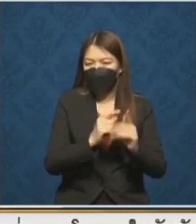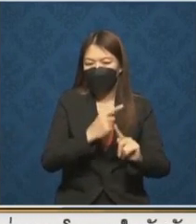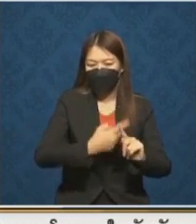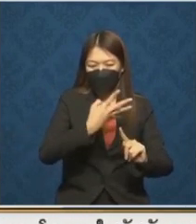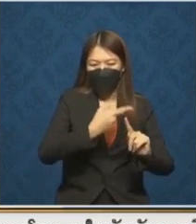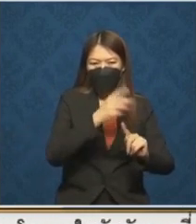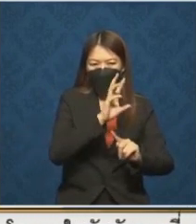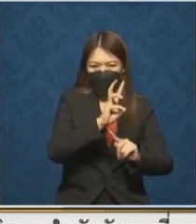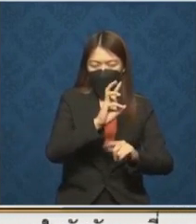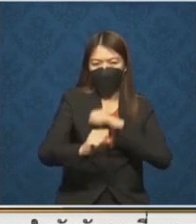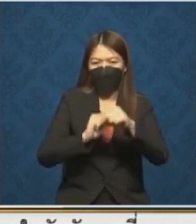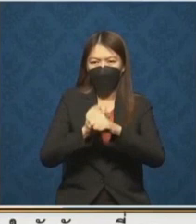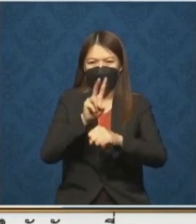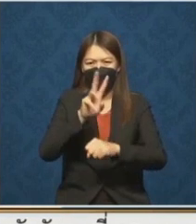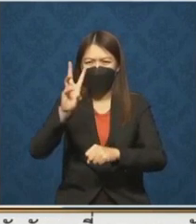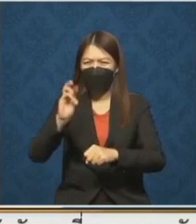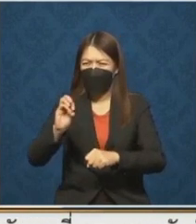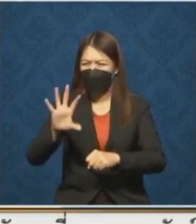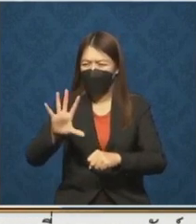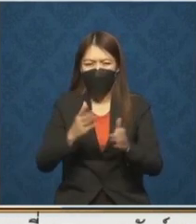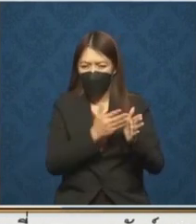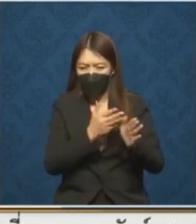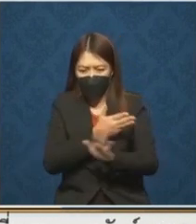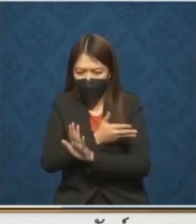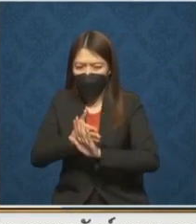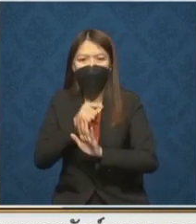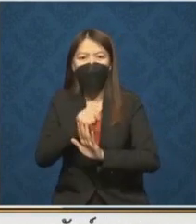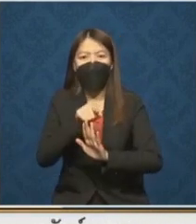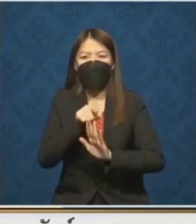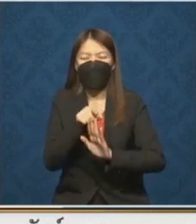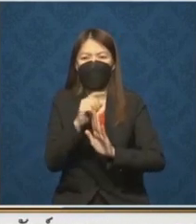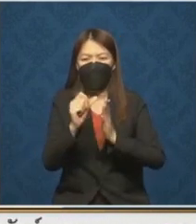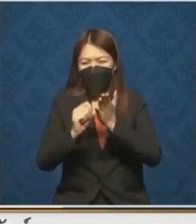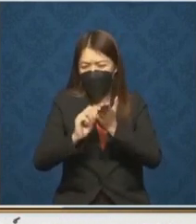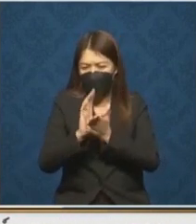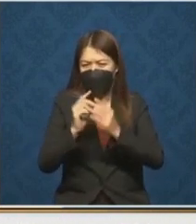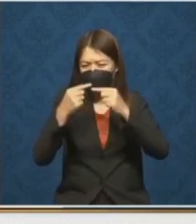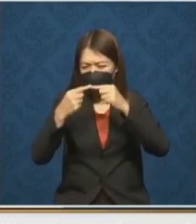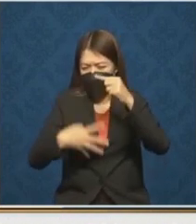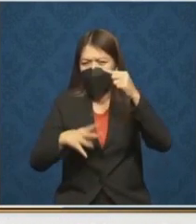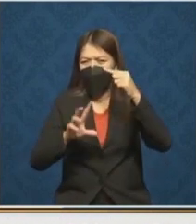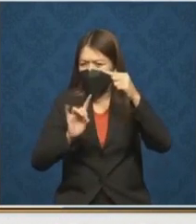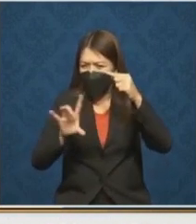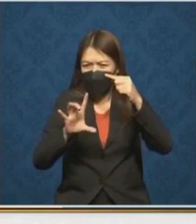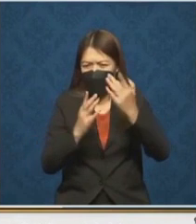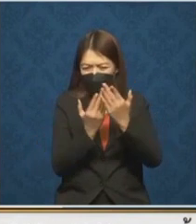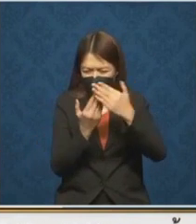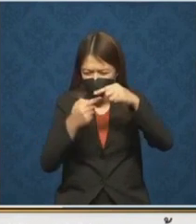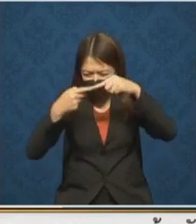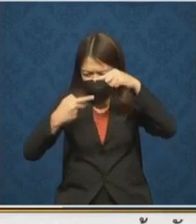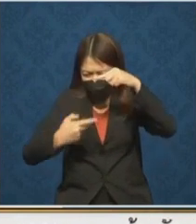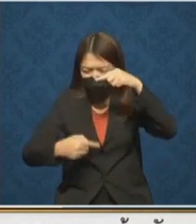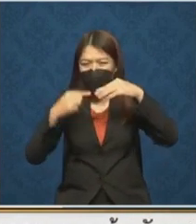ปี 6-5 จะหมดแล้กดหมายปฏิรูปยงเหลออีก 50-60 หอเป็ 100 ชะบับก็วาได้